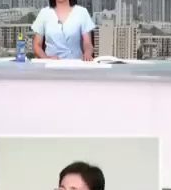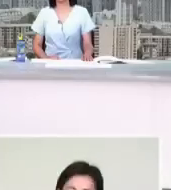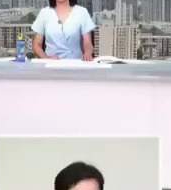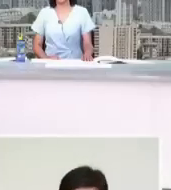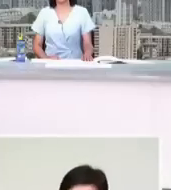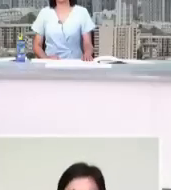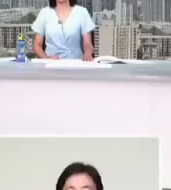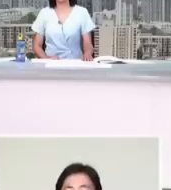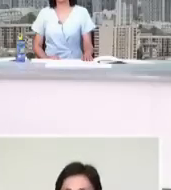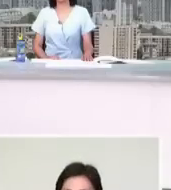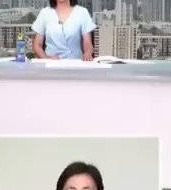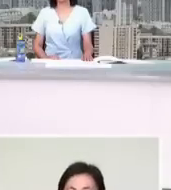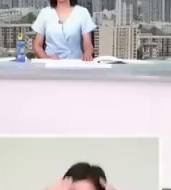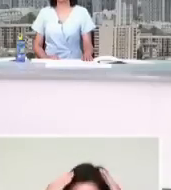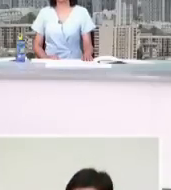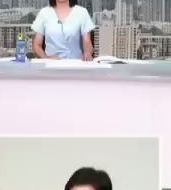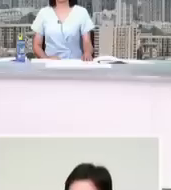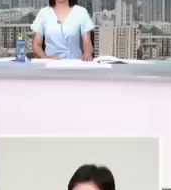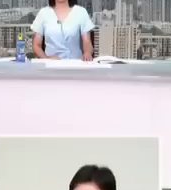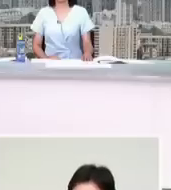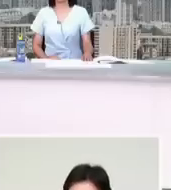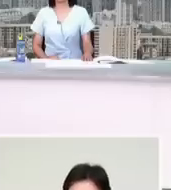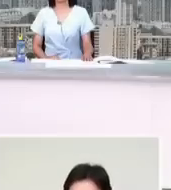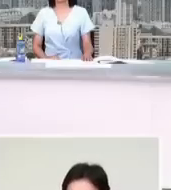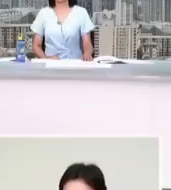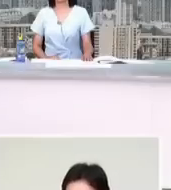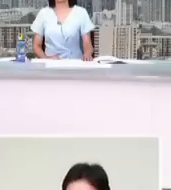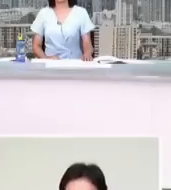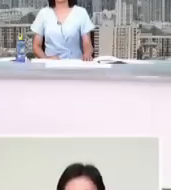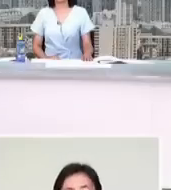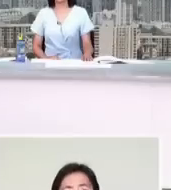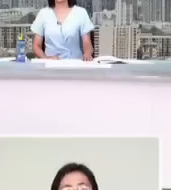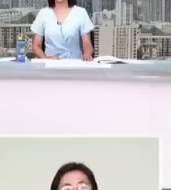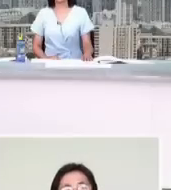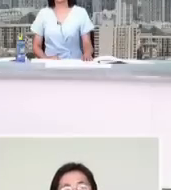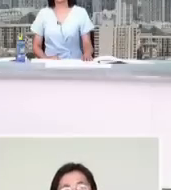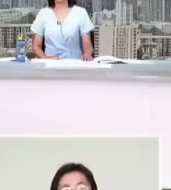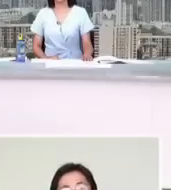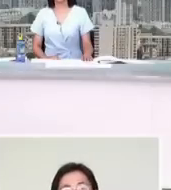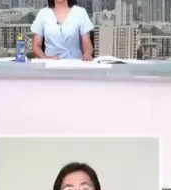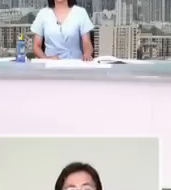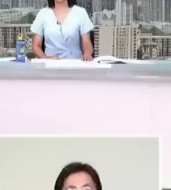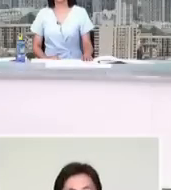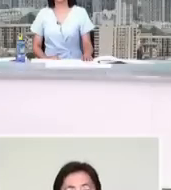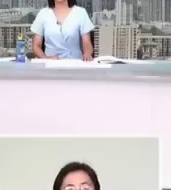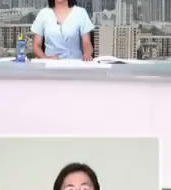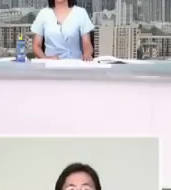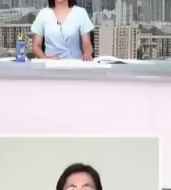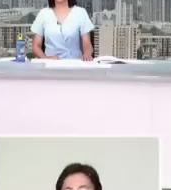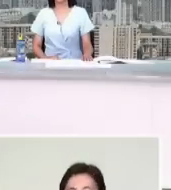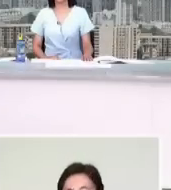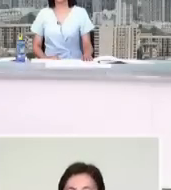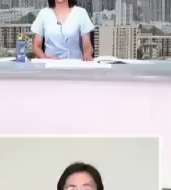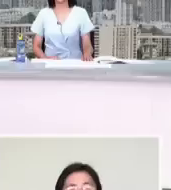จอธิปไตยแล้วมันก็จะยิ่งทำให้เรื่องของการเจรจาหาข้อตกลงหลักปฏิบัติในน่านน้ำทะเลจีนใต้เนี่ยมัน